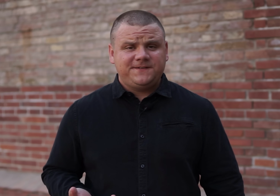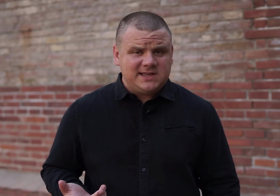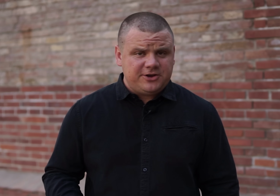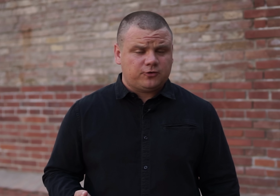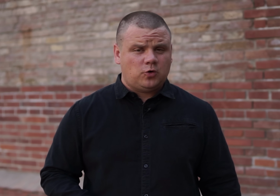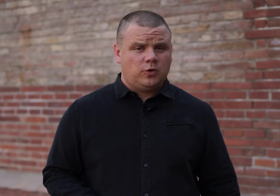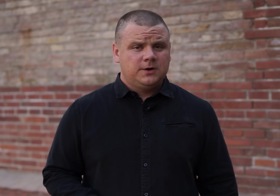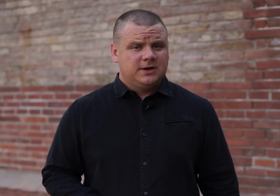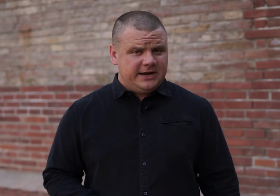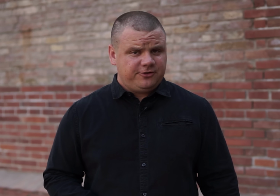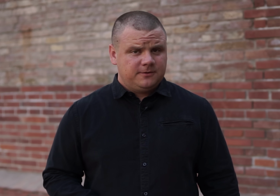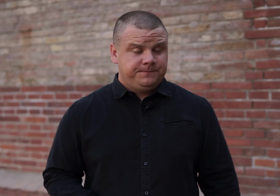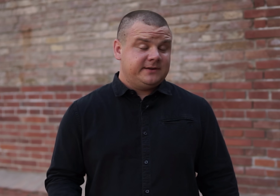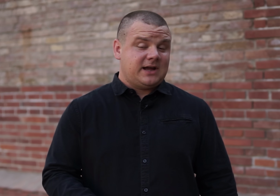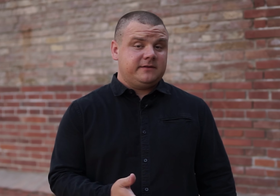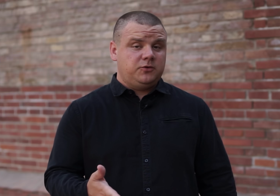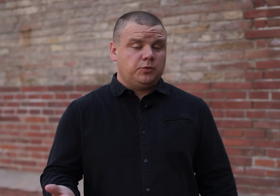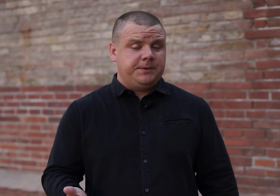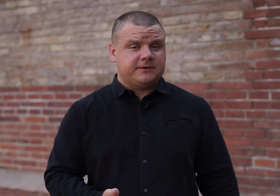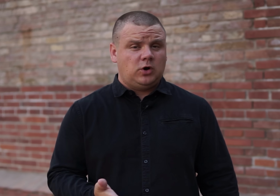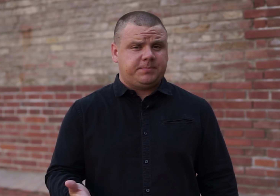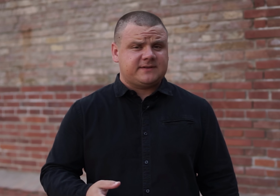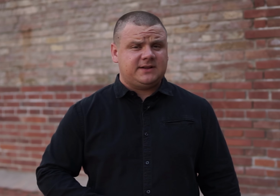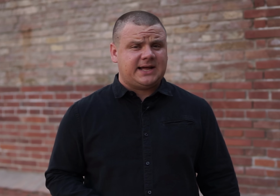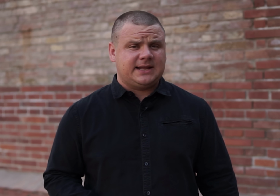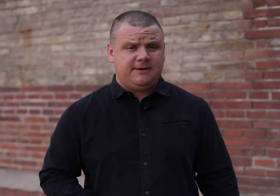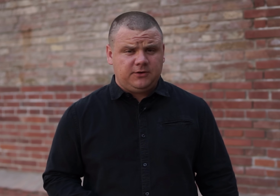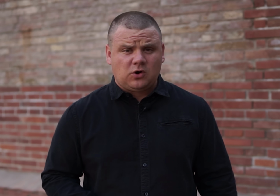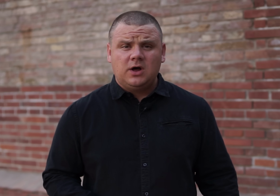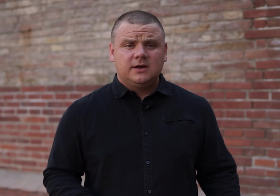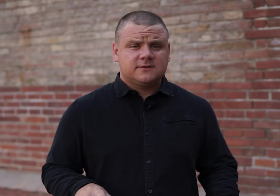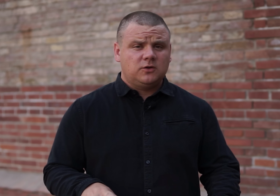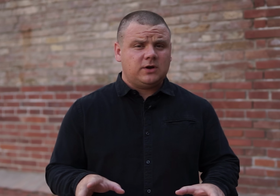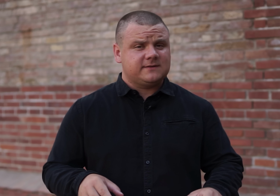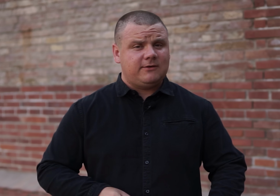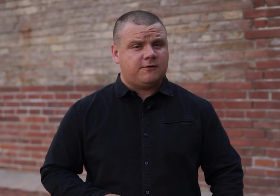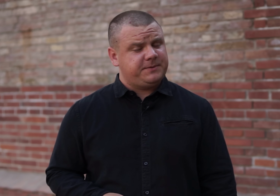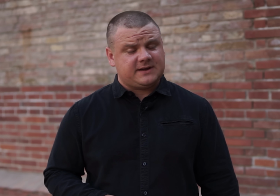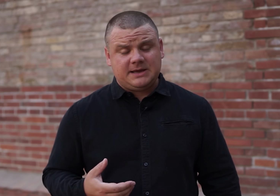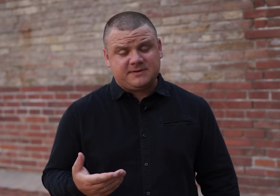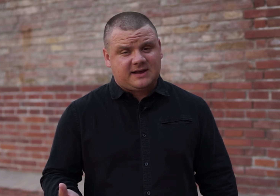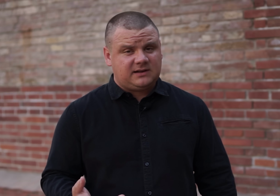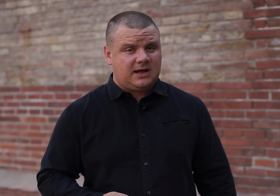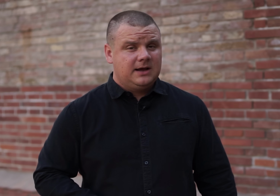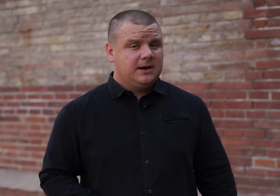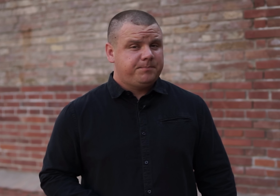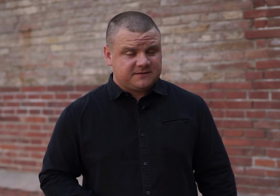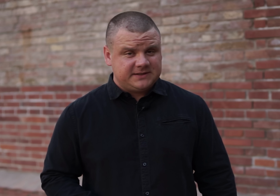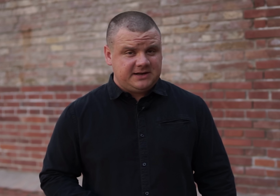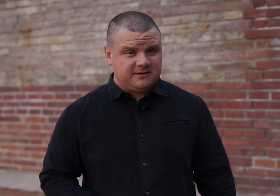произнес феерическую речь. Не знаю, если YouTube не позволит поставить данное видео, ссылку я оставлю в описании,